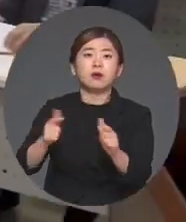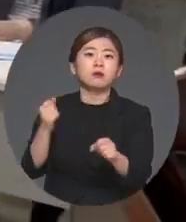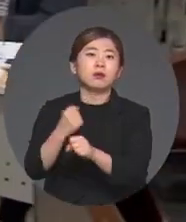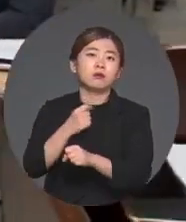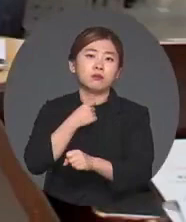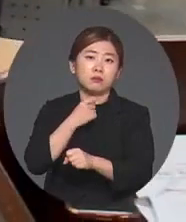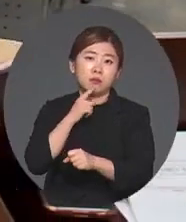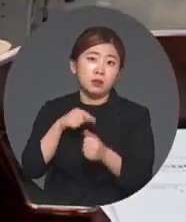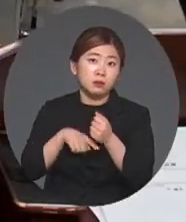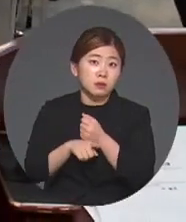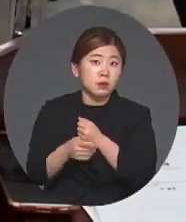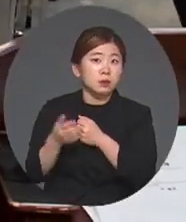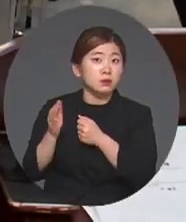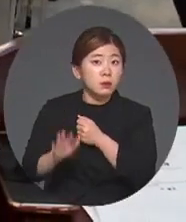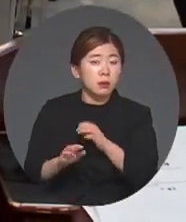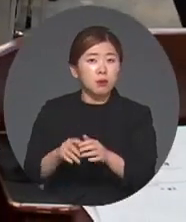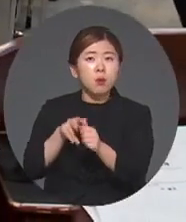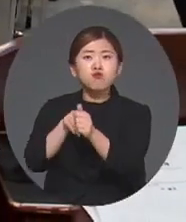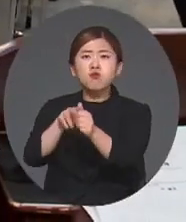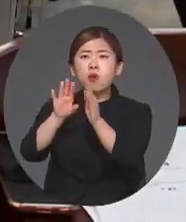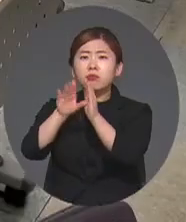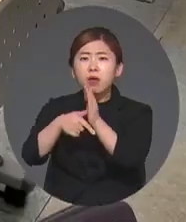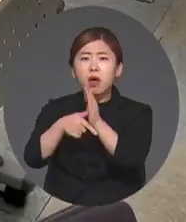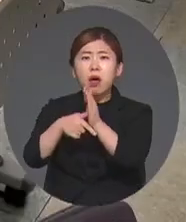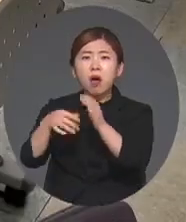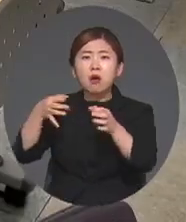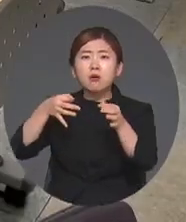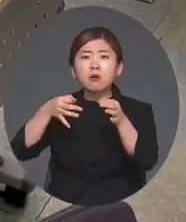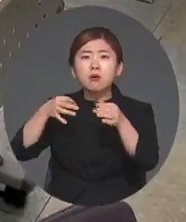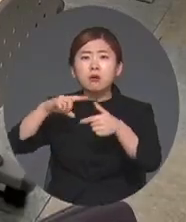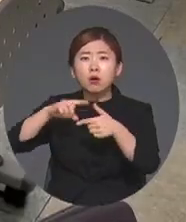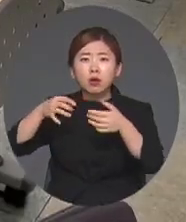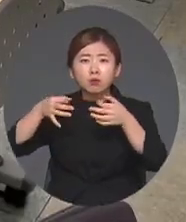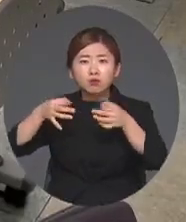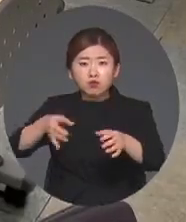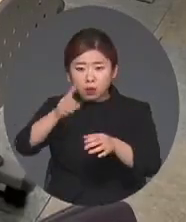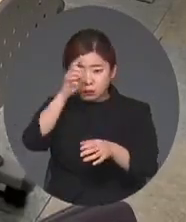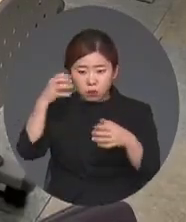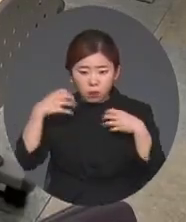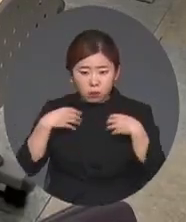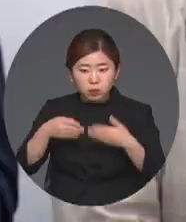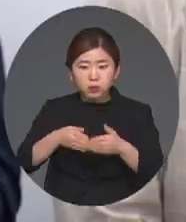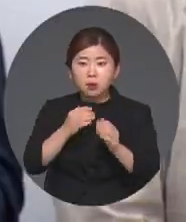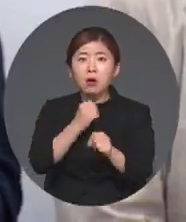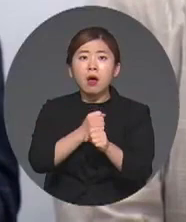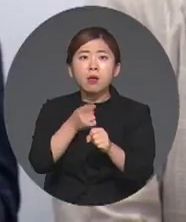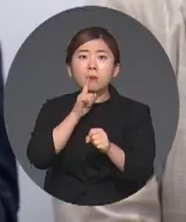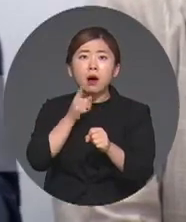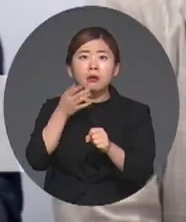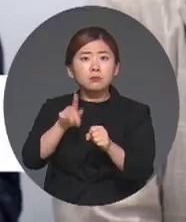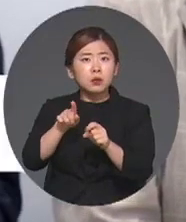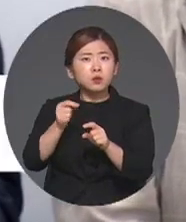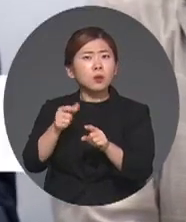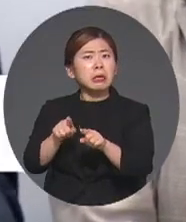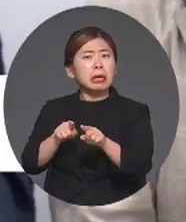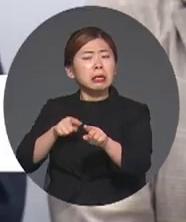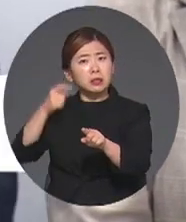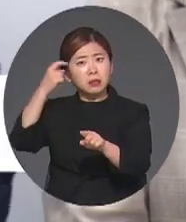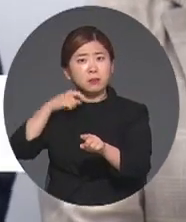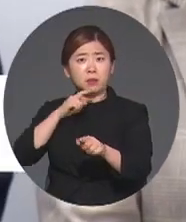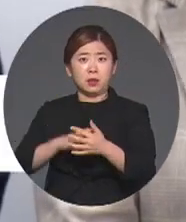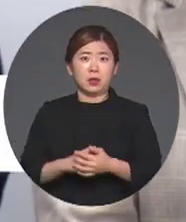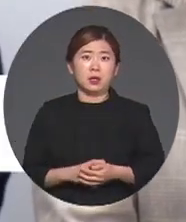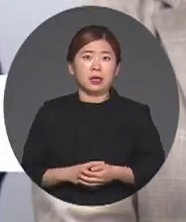공약한 경남투자청 설립에서 다소 후퇴한 것 아니냐는 해석이 나오는 대목입니다. 당선인께서도